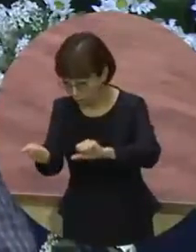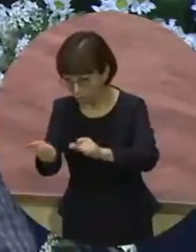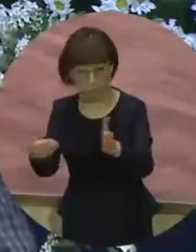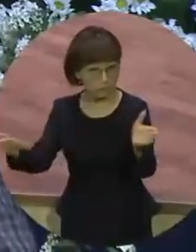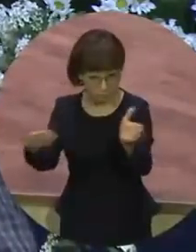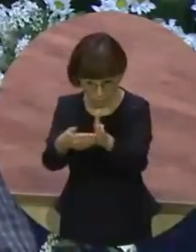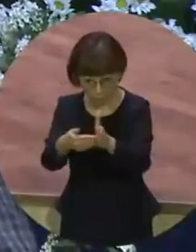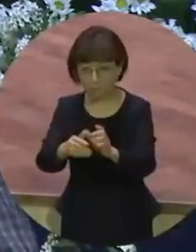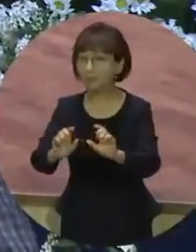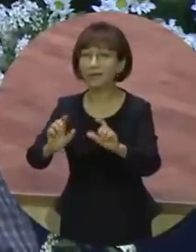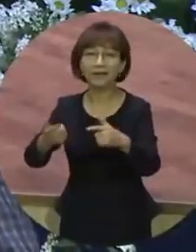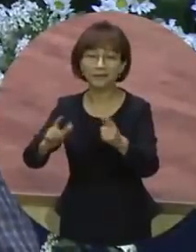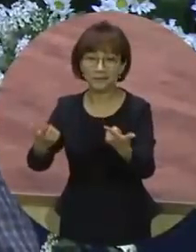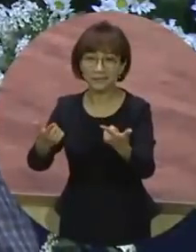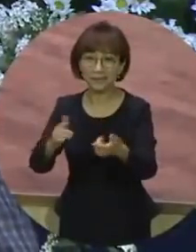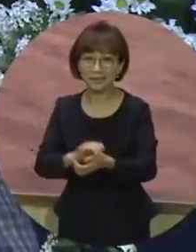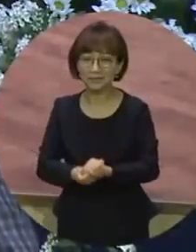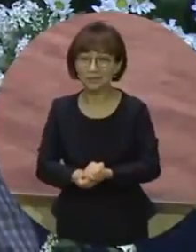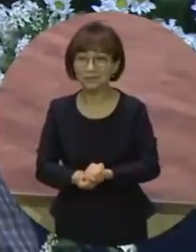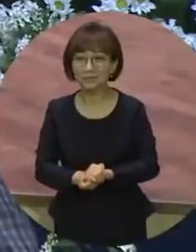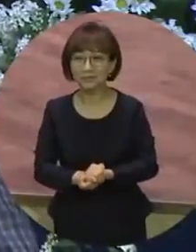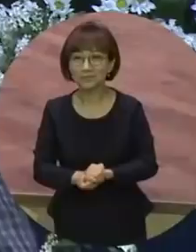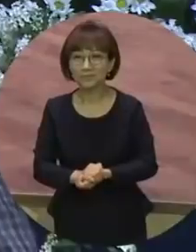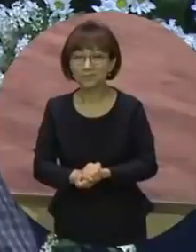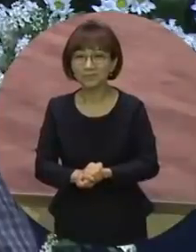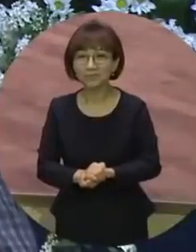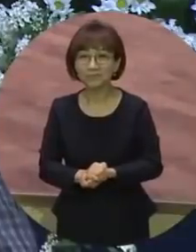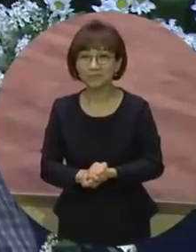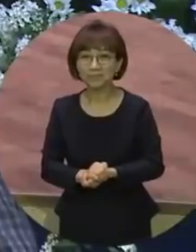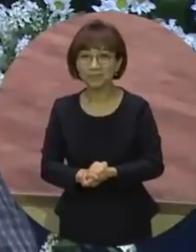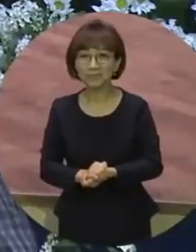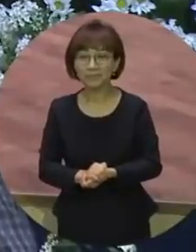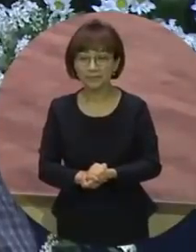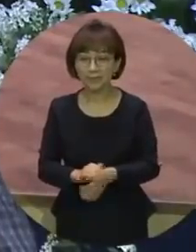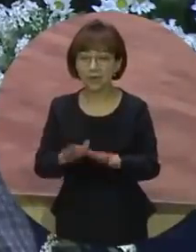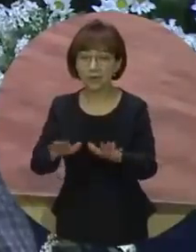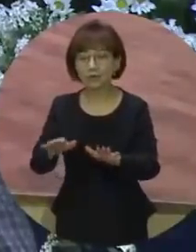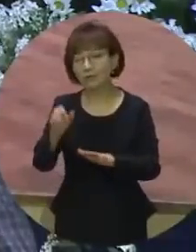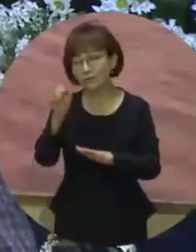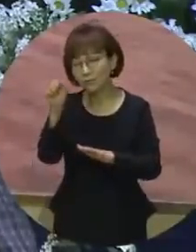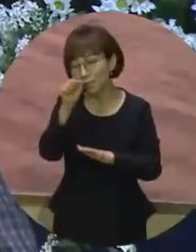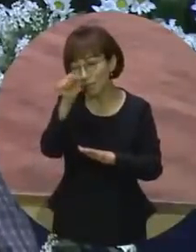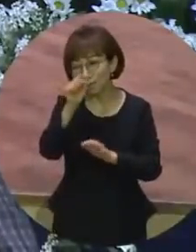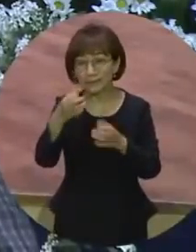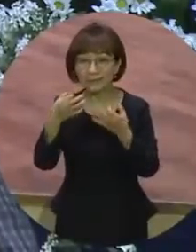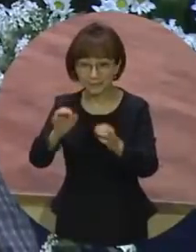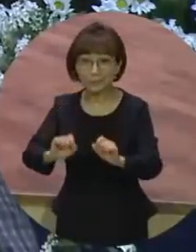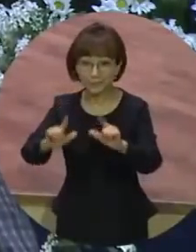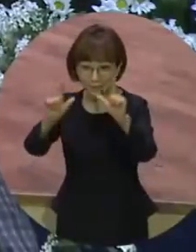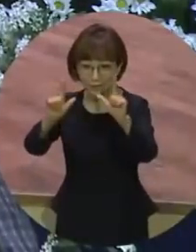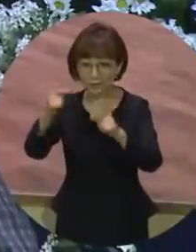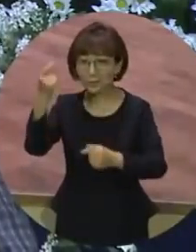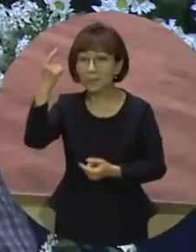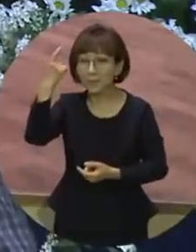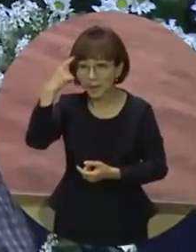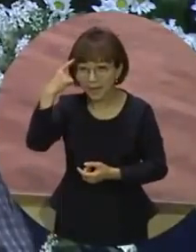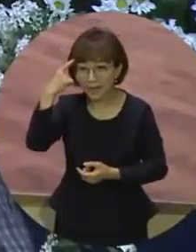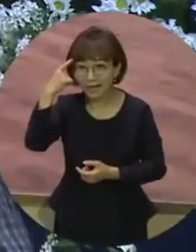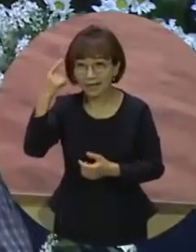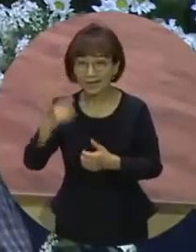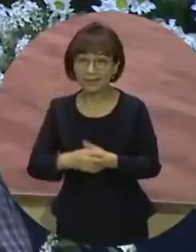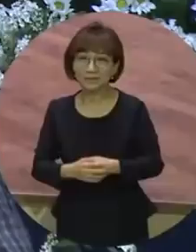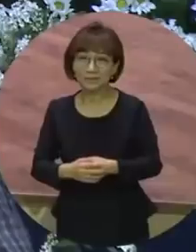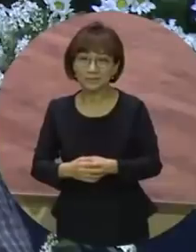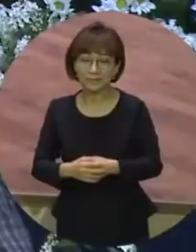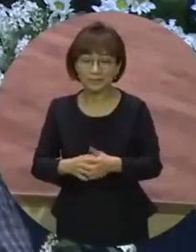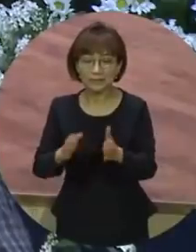부활절 칸타타를 우리가 미리 앞당겨 했는데 오늘이 뭐냐? 굿 프라이데이가 될 수 있는 것이 뭐냐? 부활했기